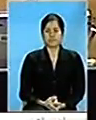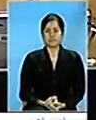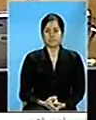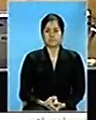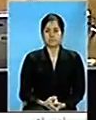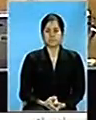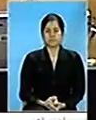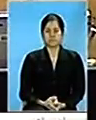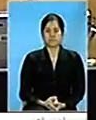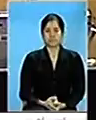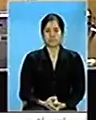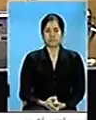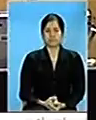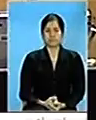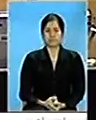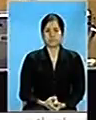เรื่องอะไร